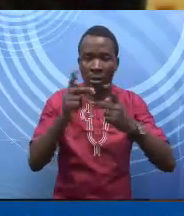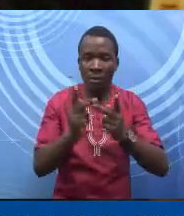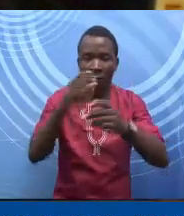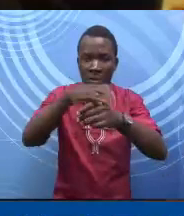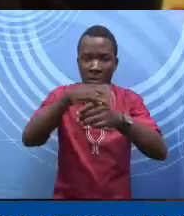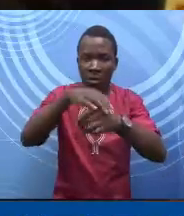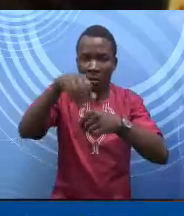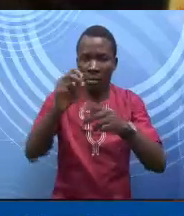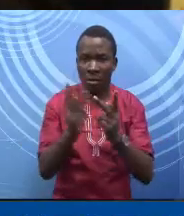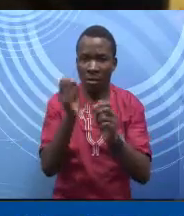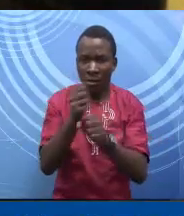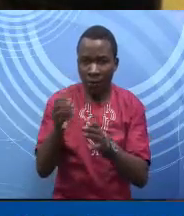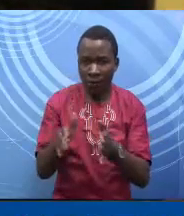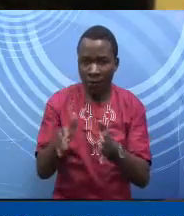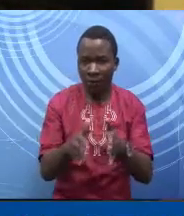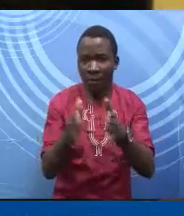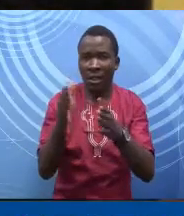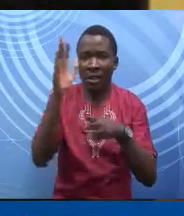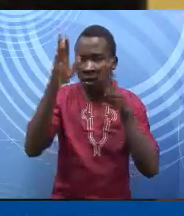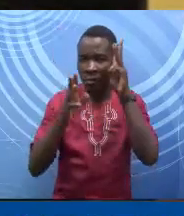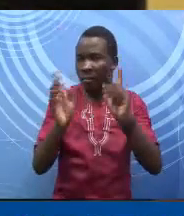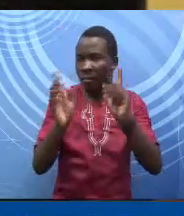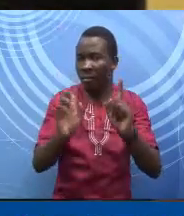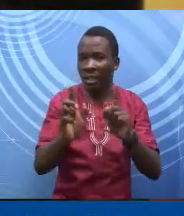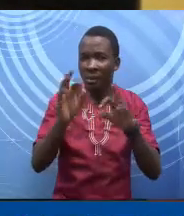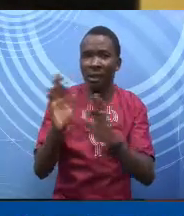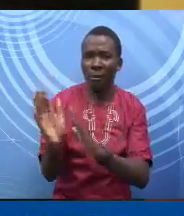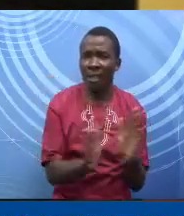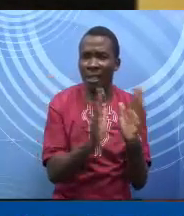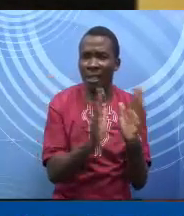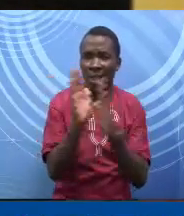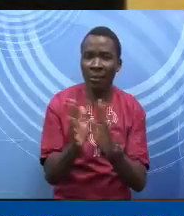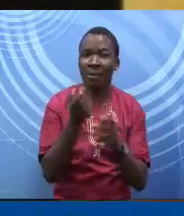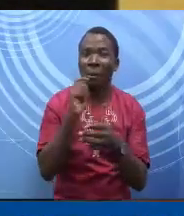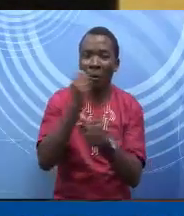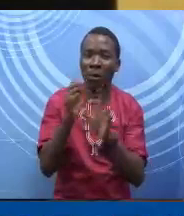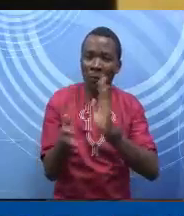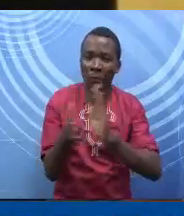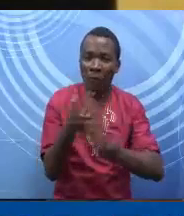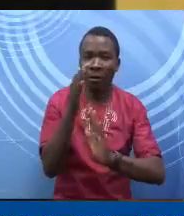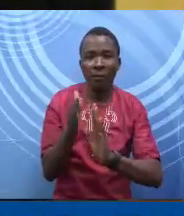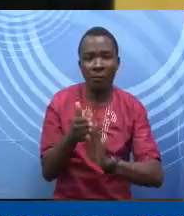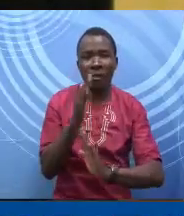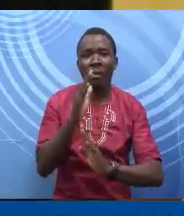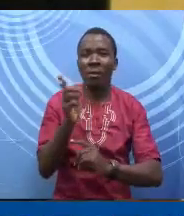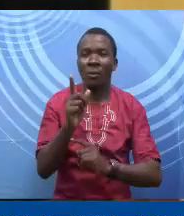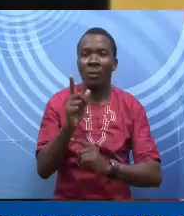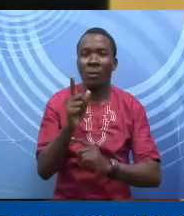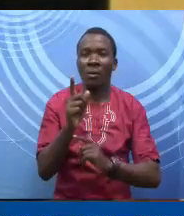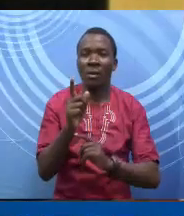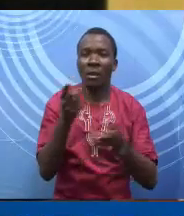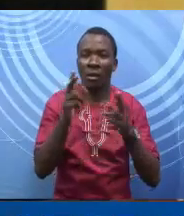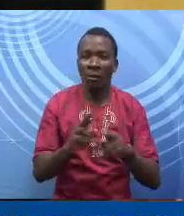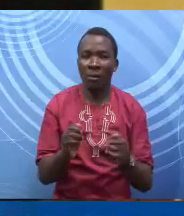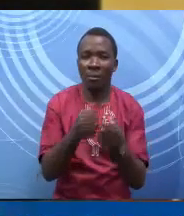ngaho baba bakoze rigore ntibagire impungenge rero ibyo bintu birateganyijwe kandi bigomba gukorwa vuba kugira ngo hadashobora kuba